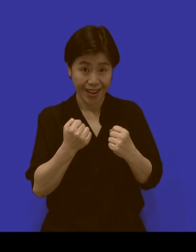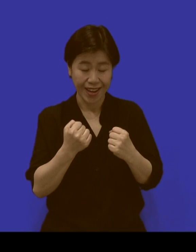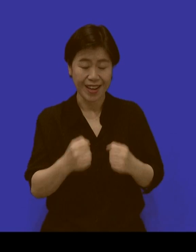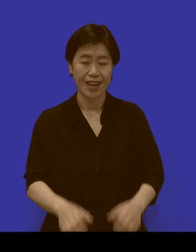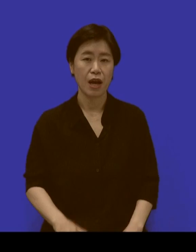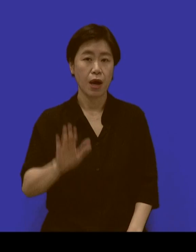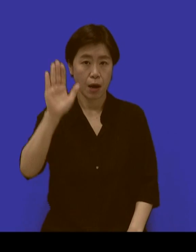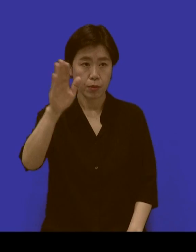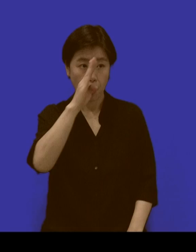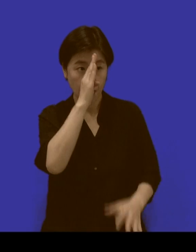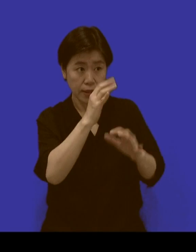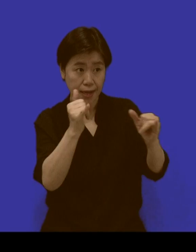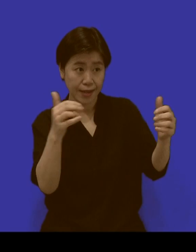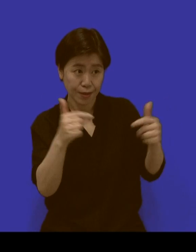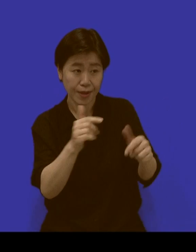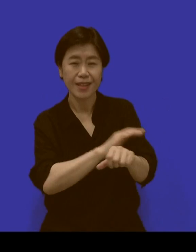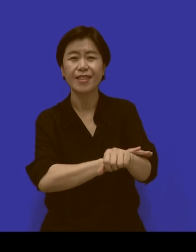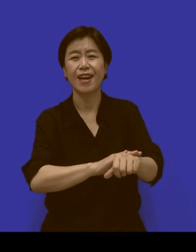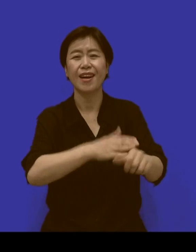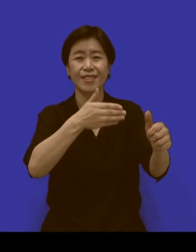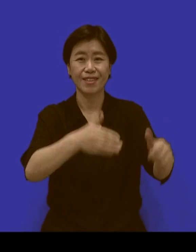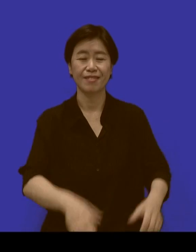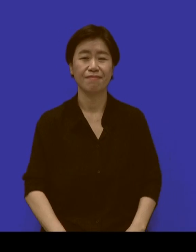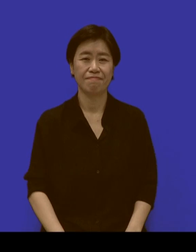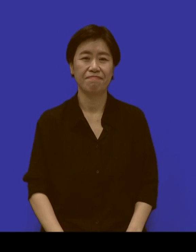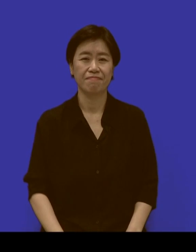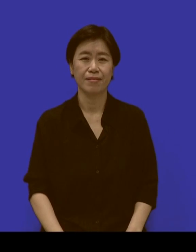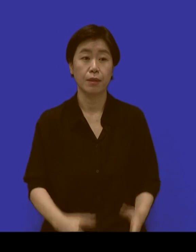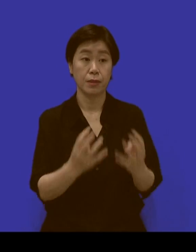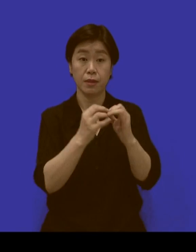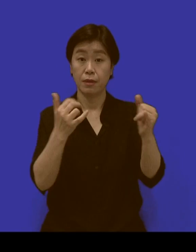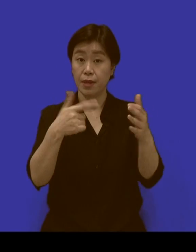앞으로 많은 환자들 치료해 주시고 Can I pray for you? 계속 많은